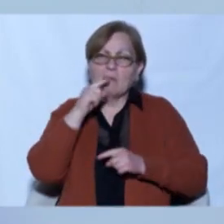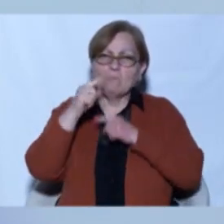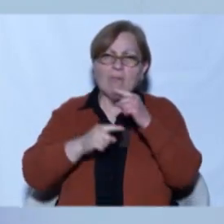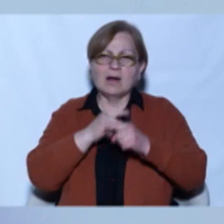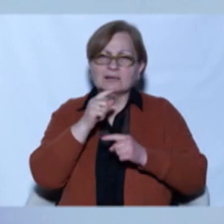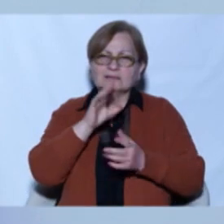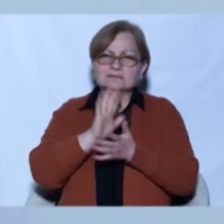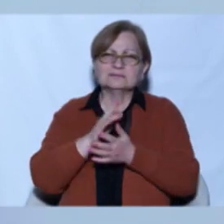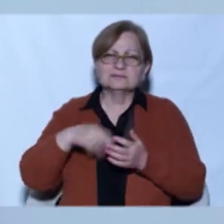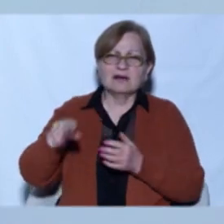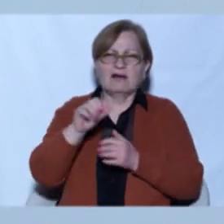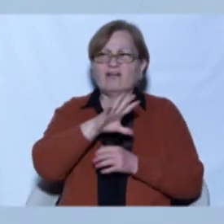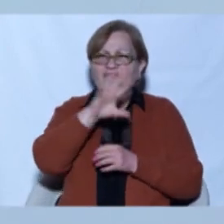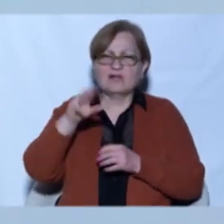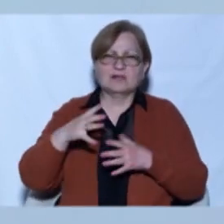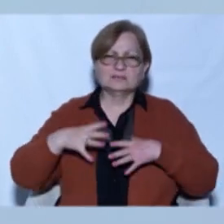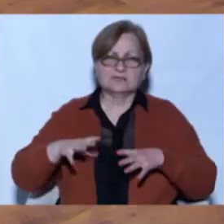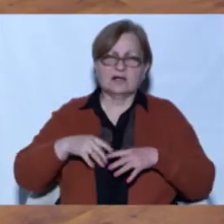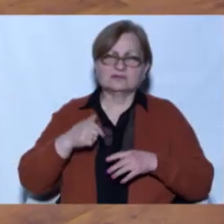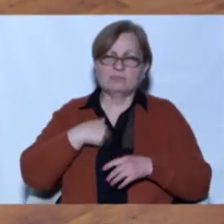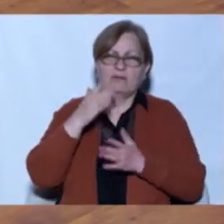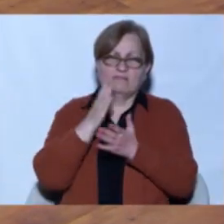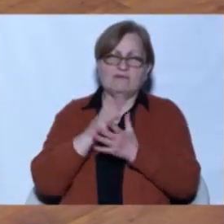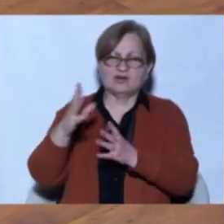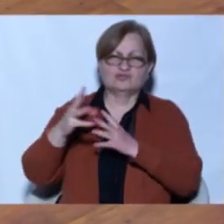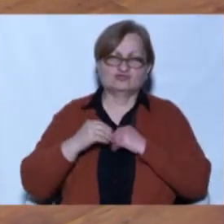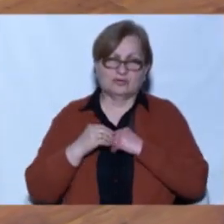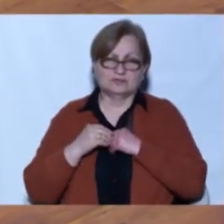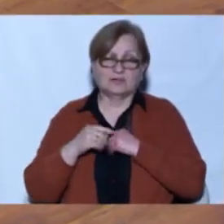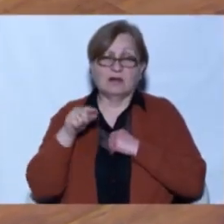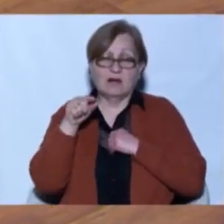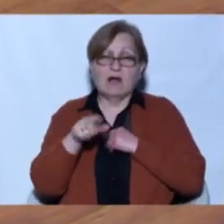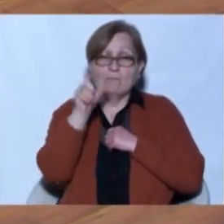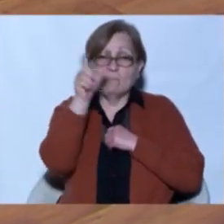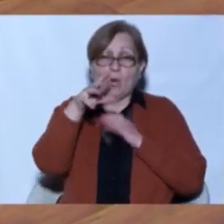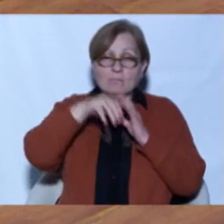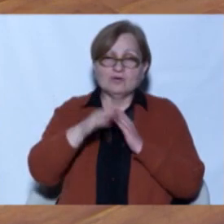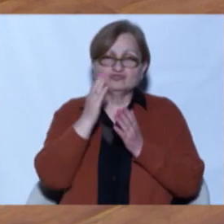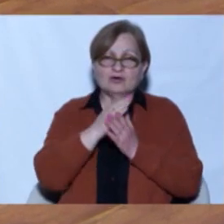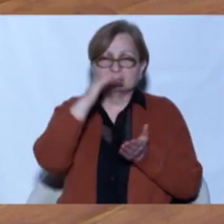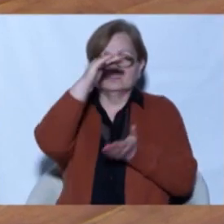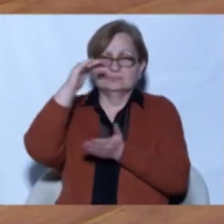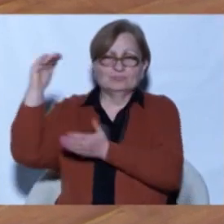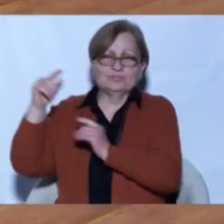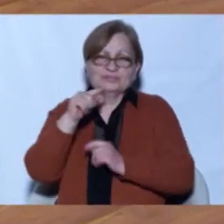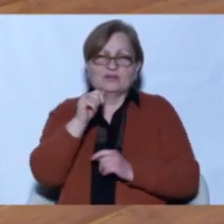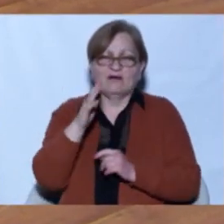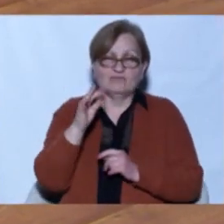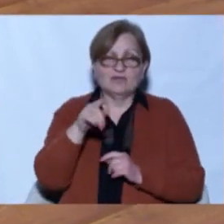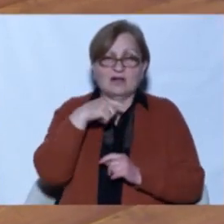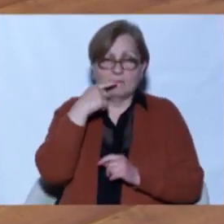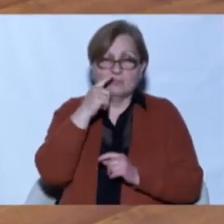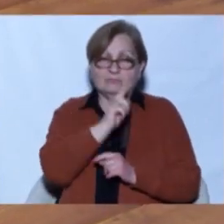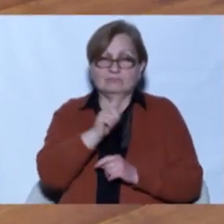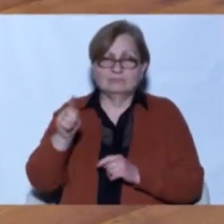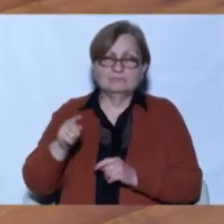ყველგან საქართველო მე ვარ შენთანა“. და ეს პოემა შედგება რამდენიმე თავისგან და ერთ-ერთ თავში ილია ჭავჭავაძე